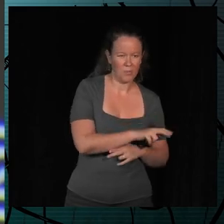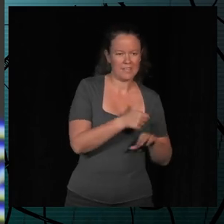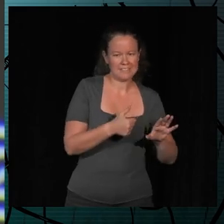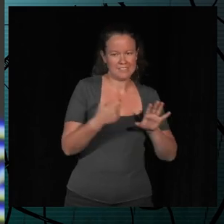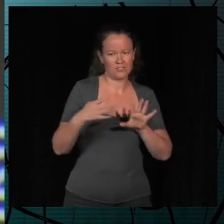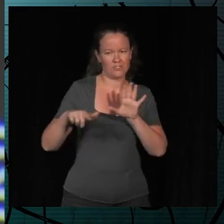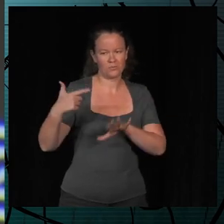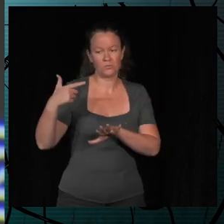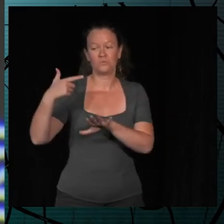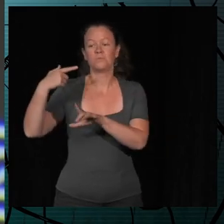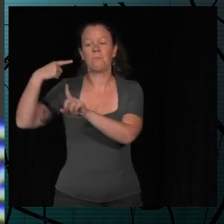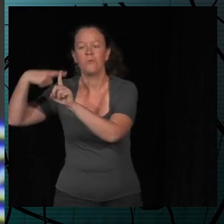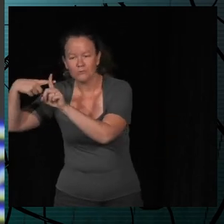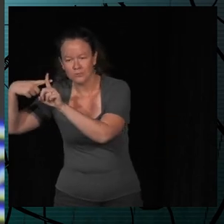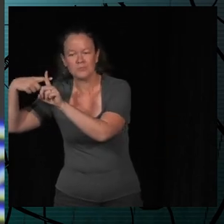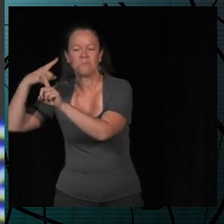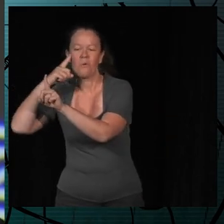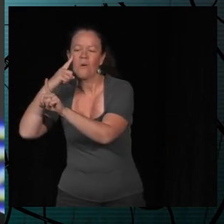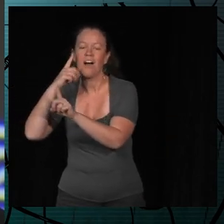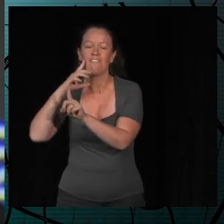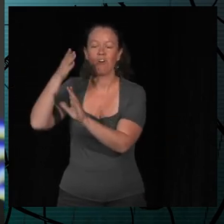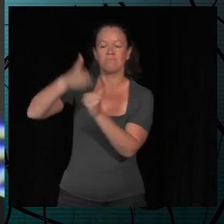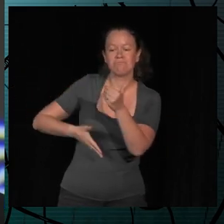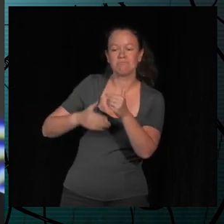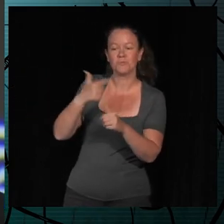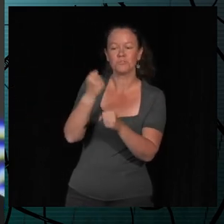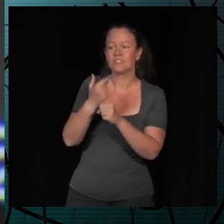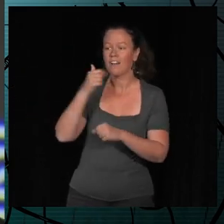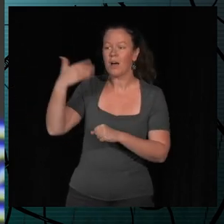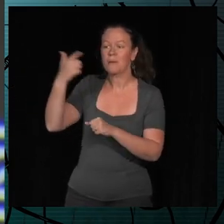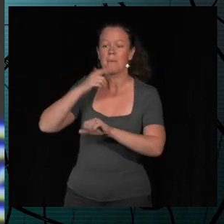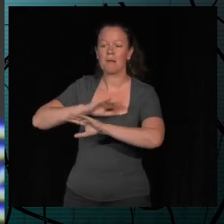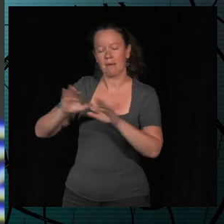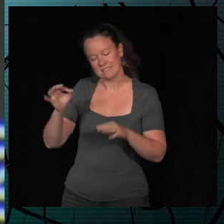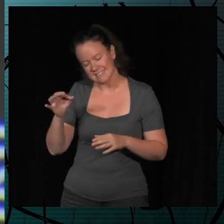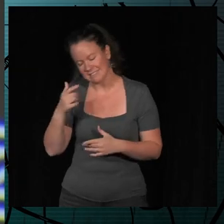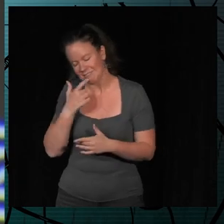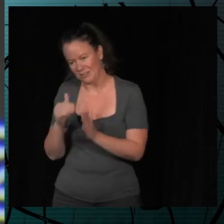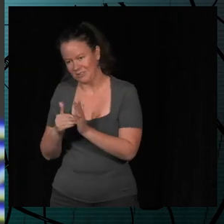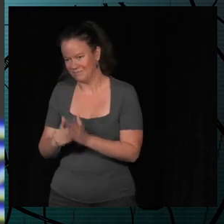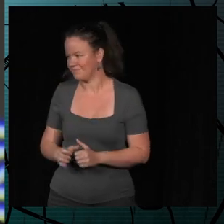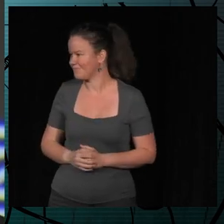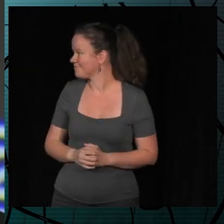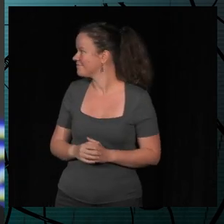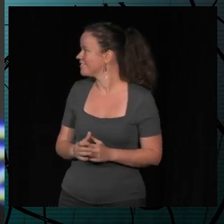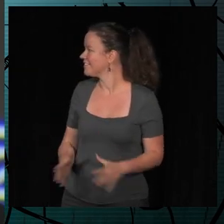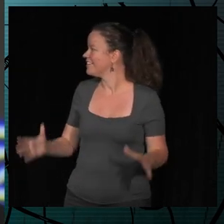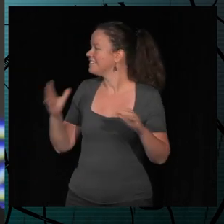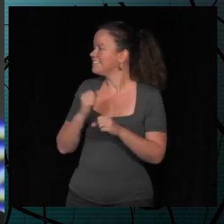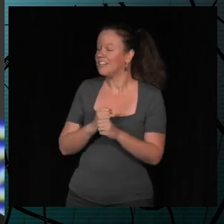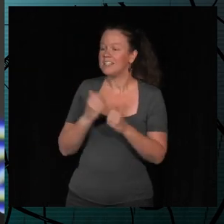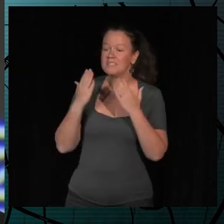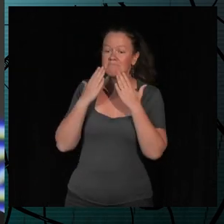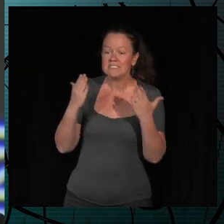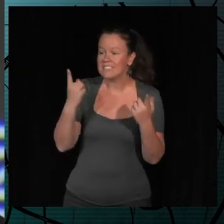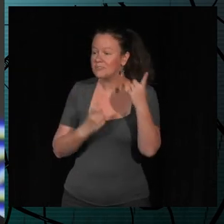occupe aussi donc voz il y a plein de conseils 3 6 9 12 plus voilà bon si vous avez plus de questions j'espère leserez pas à me les